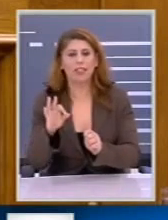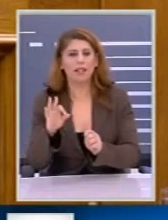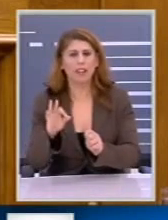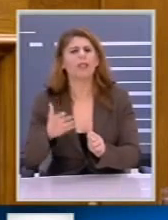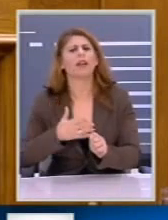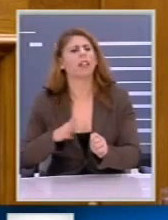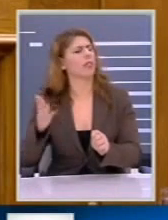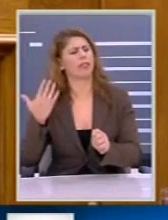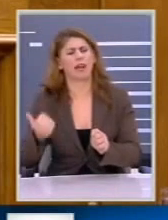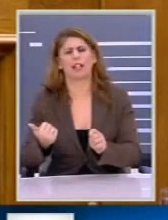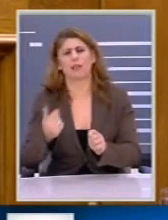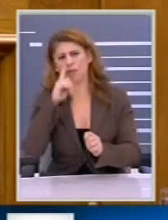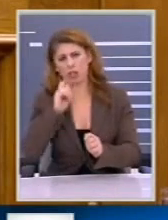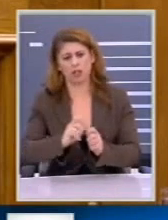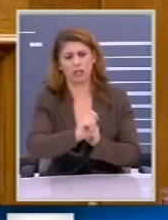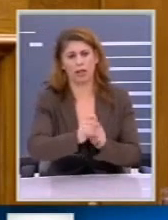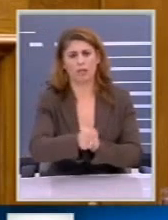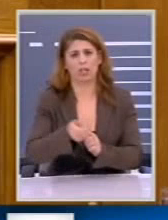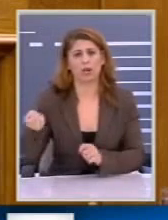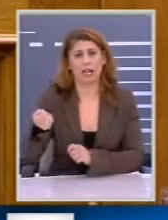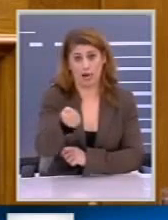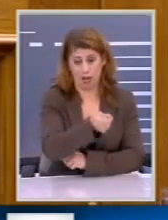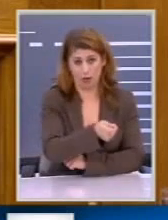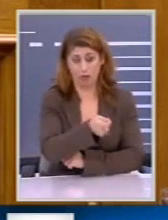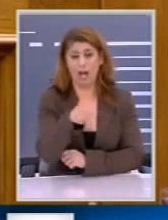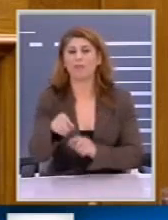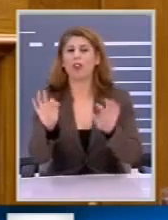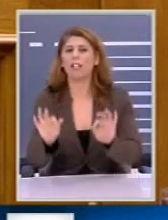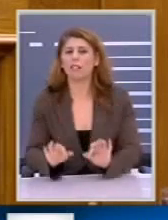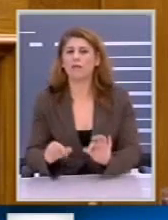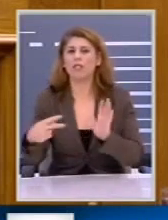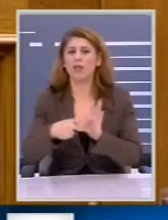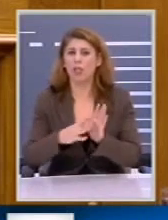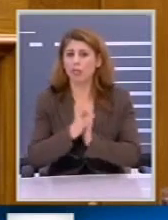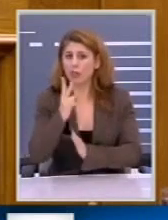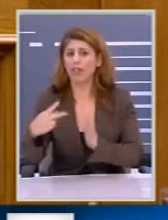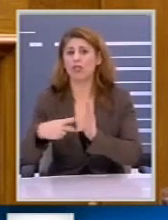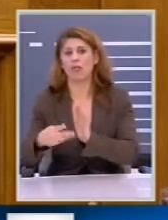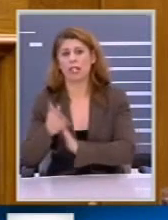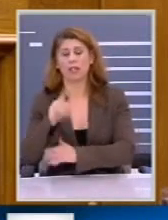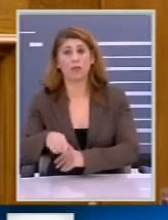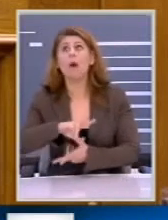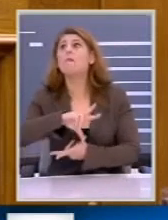του. Αναφέρομαι στις δύο ρυθμίσεις του 12 και του 14. Πραγματικά μια παγκόσμια πρωτοτυπία.